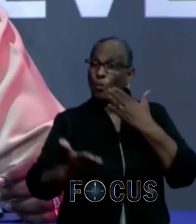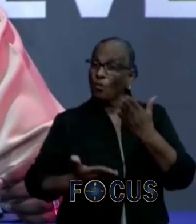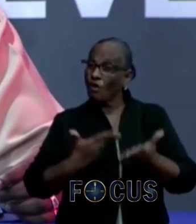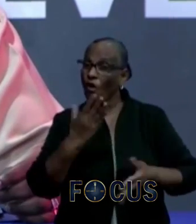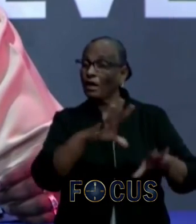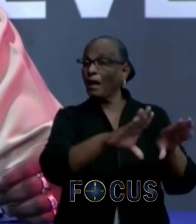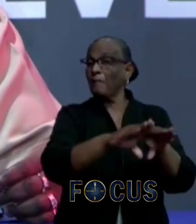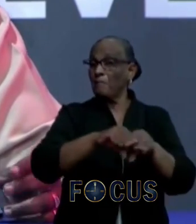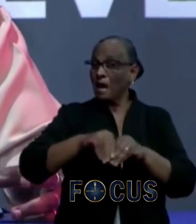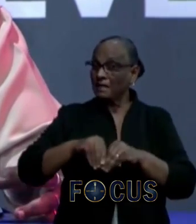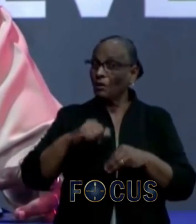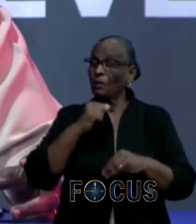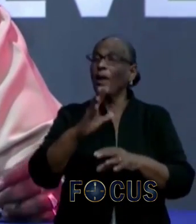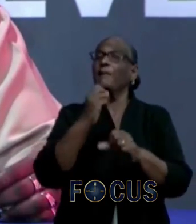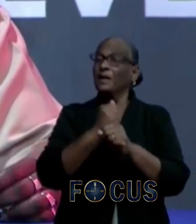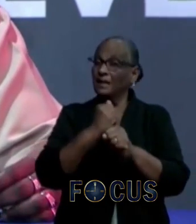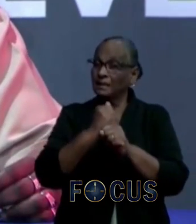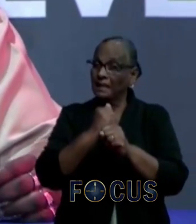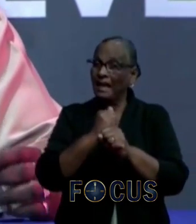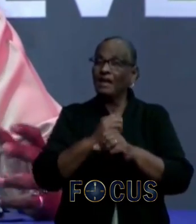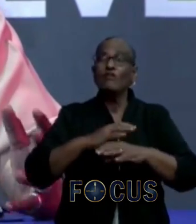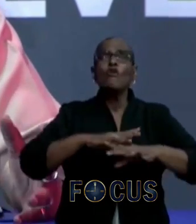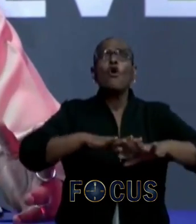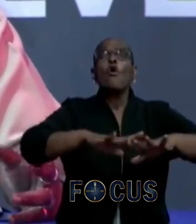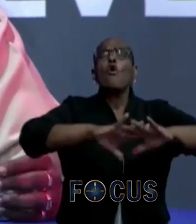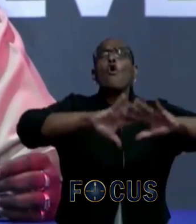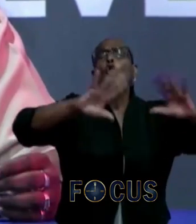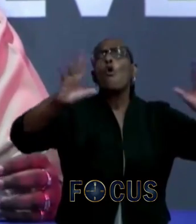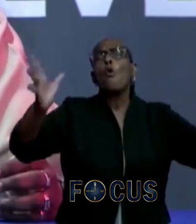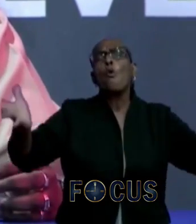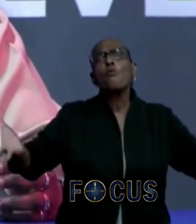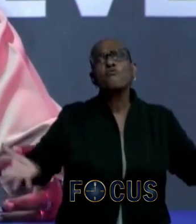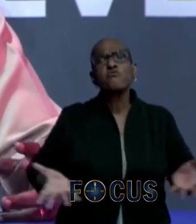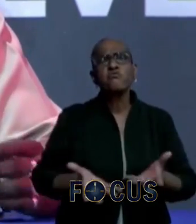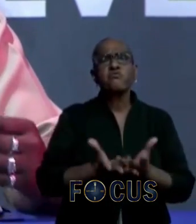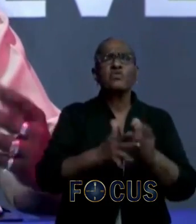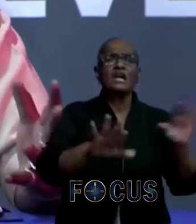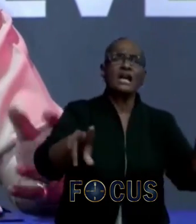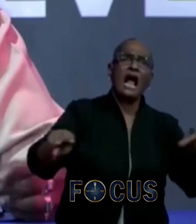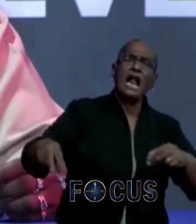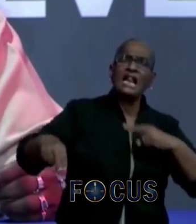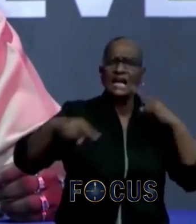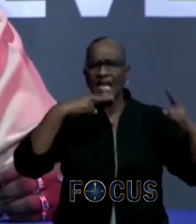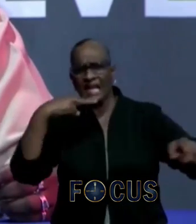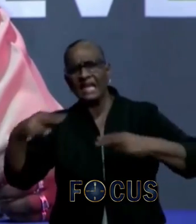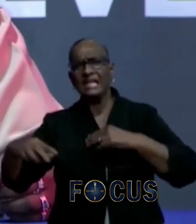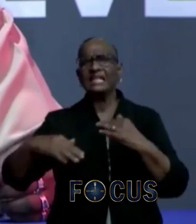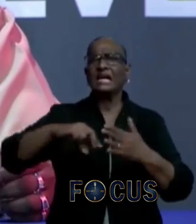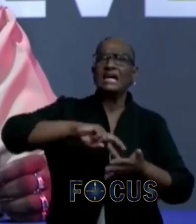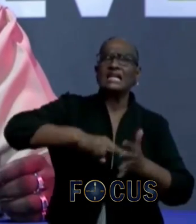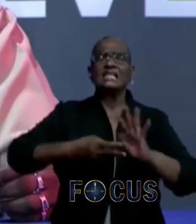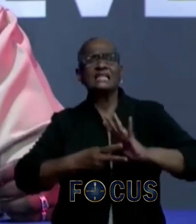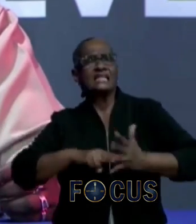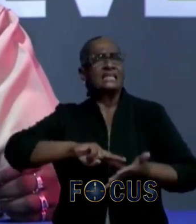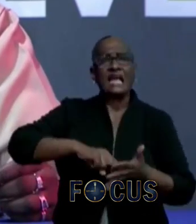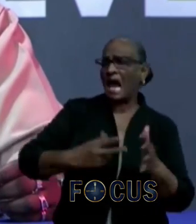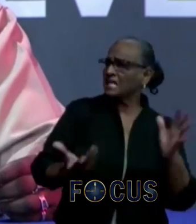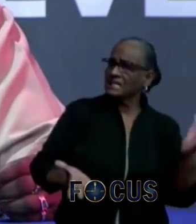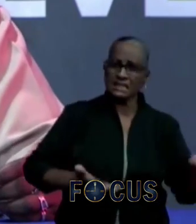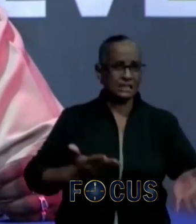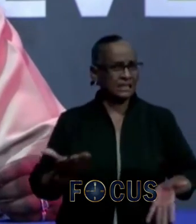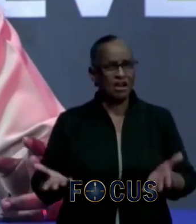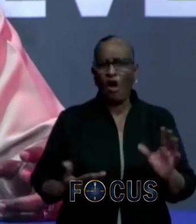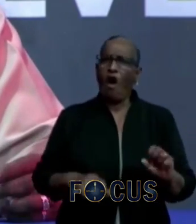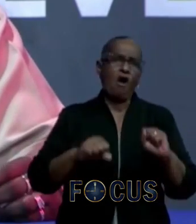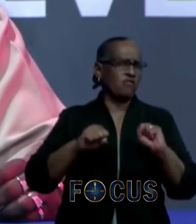maatregelen zijn ook zo boem, die alle de principe, alles bij gos. Zo taki nyan presidentie, principe, je